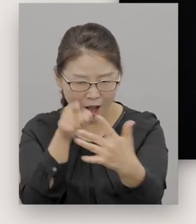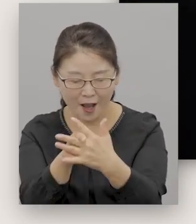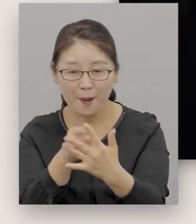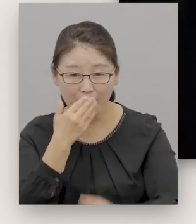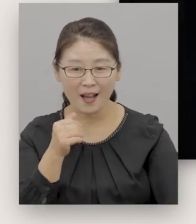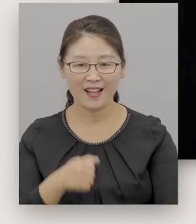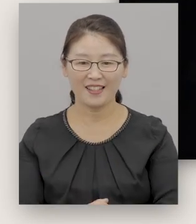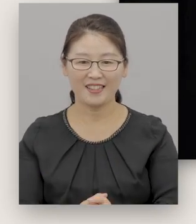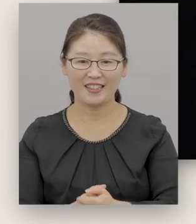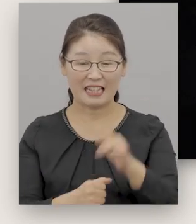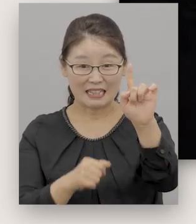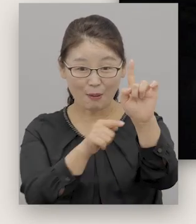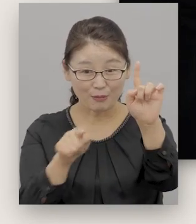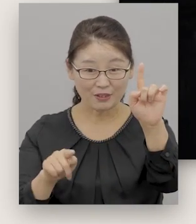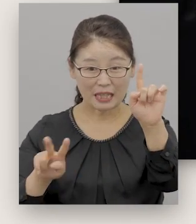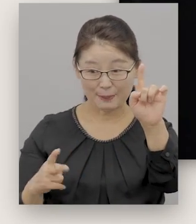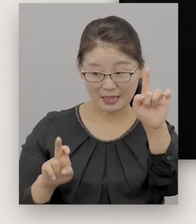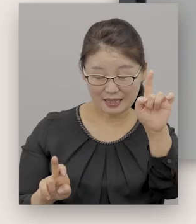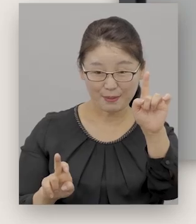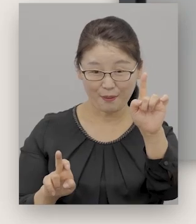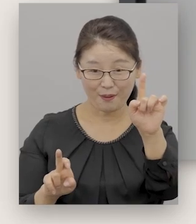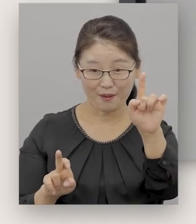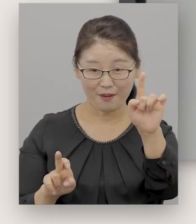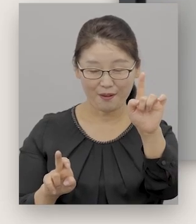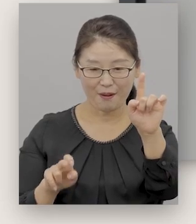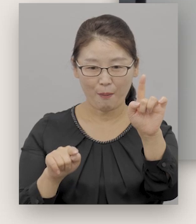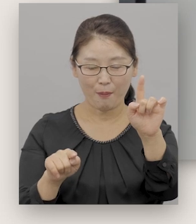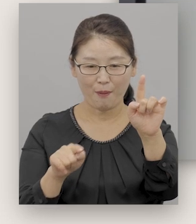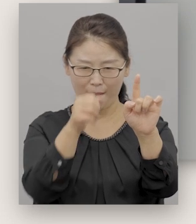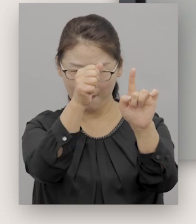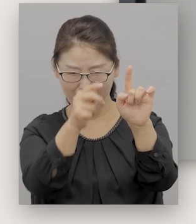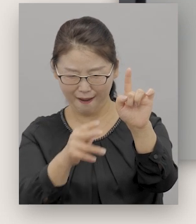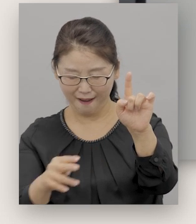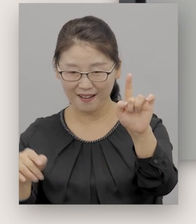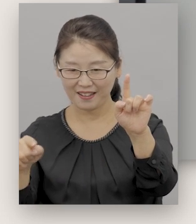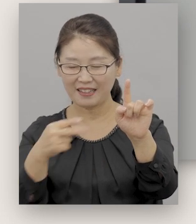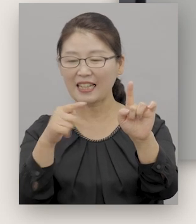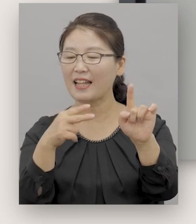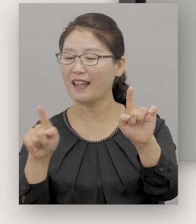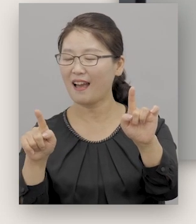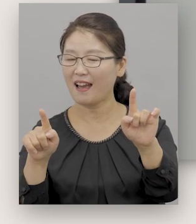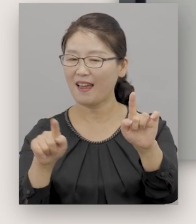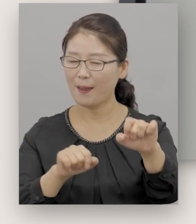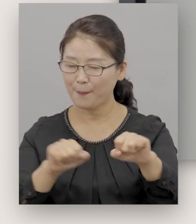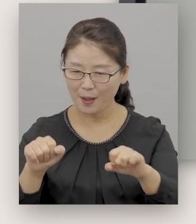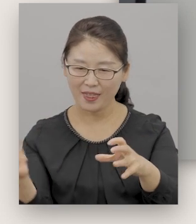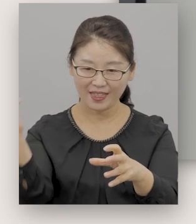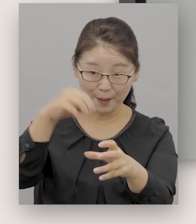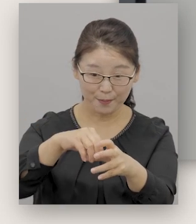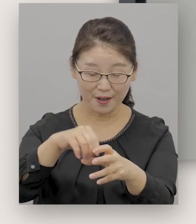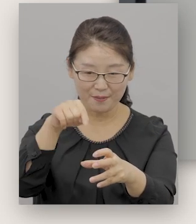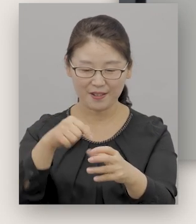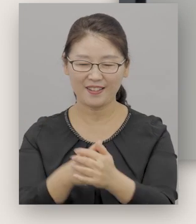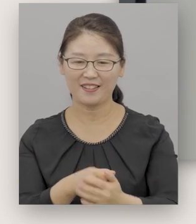1번부터 212번까지의 다양한 이제 다다 그 행위들이 다 들어가 있는 굉장히 미술적으로